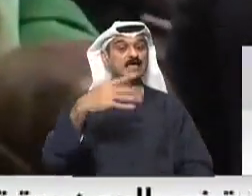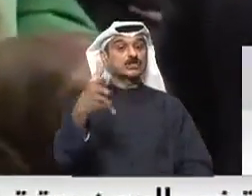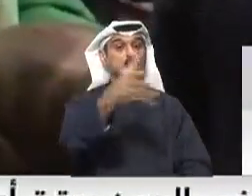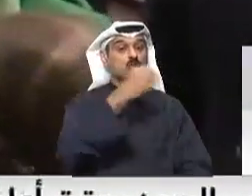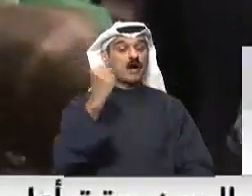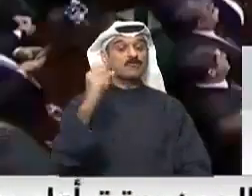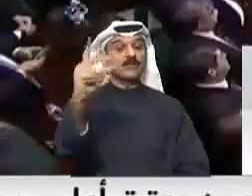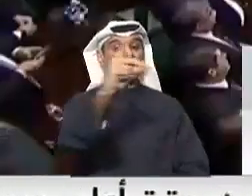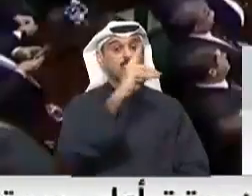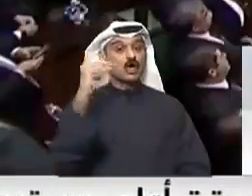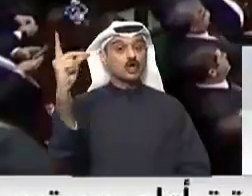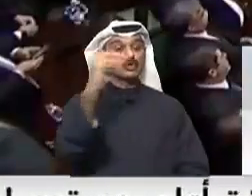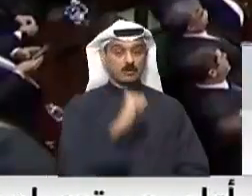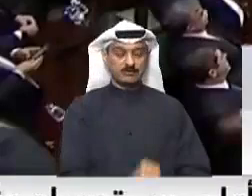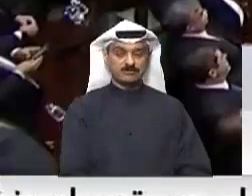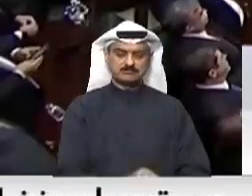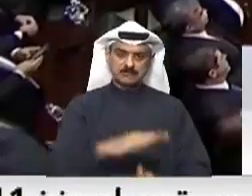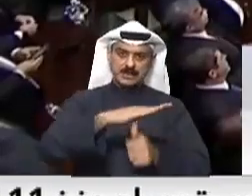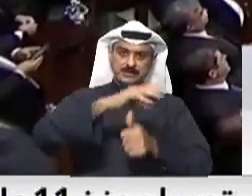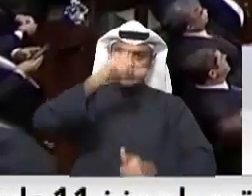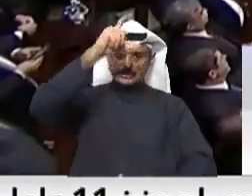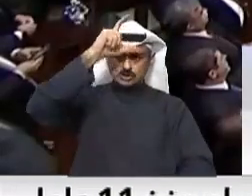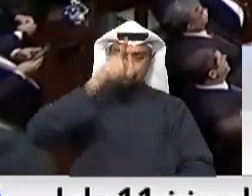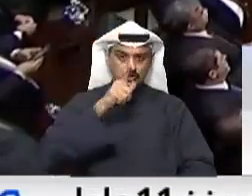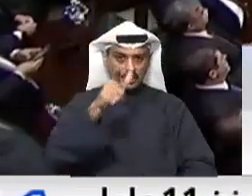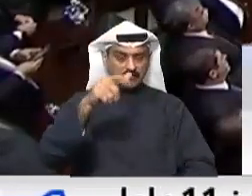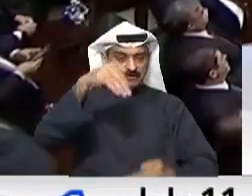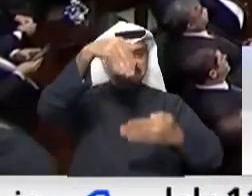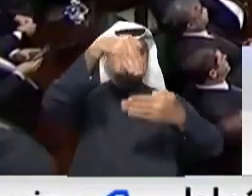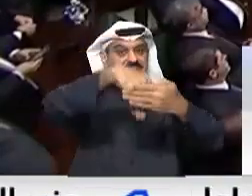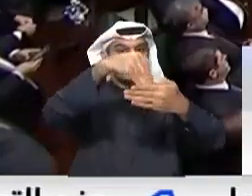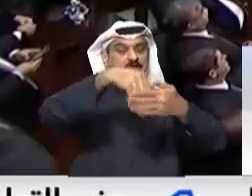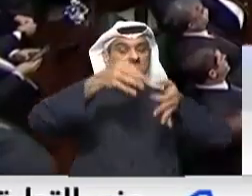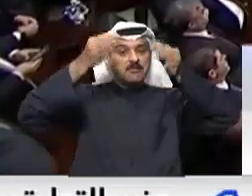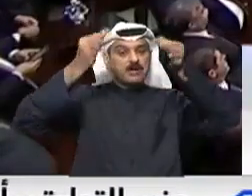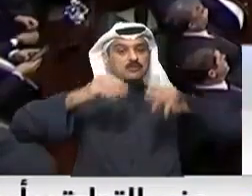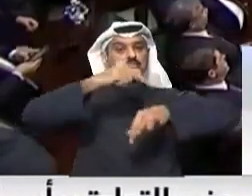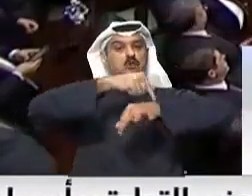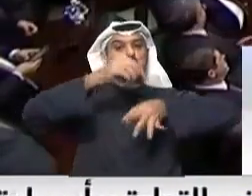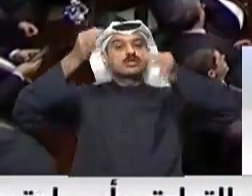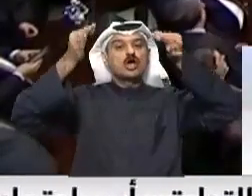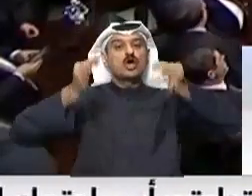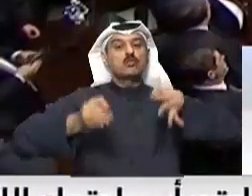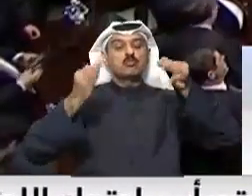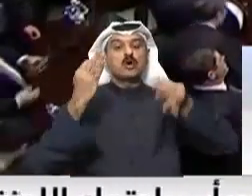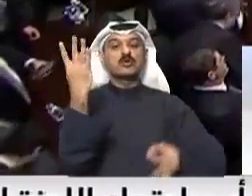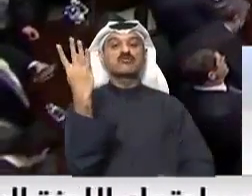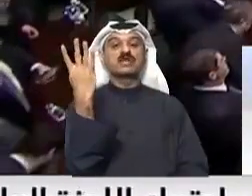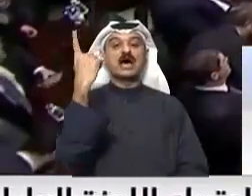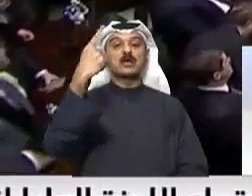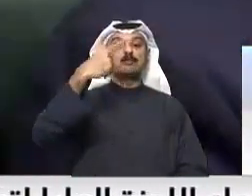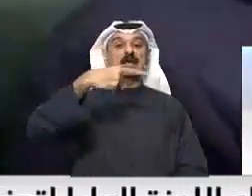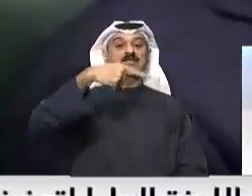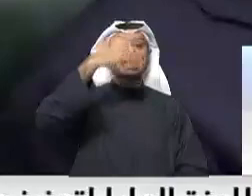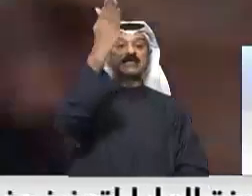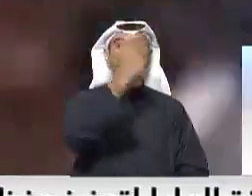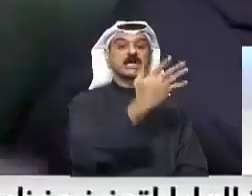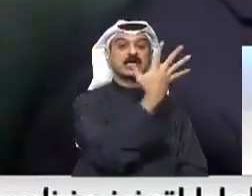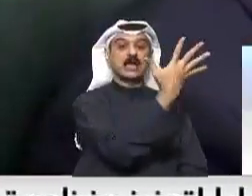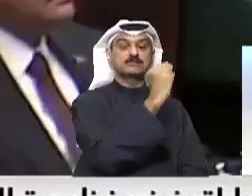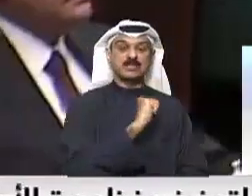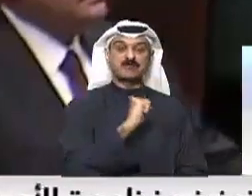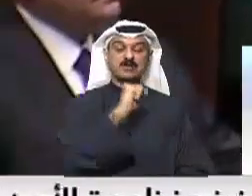اعلن الرئيس رجب طيب اردوغان ان الانتخابات ستجرى في موعدها في الرابع عشر من مايو المقبل بعد